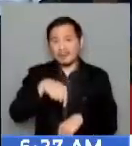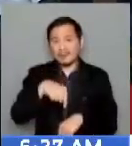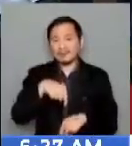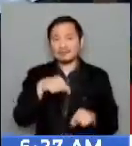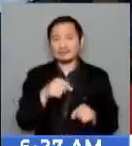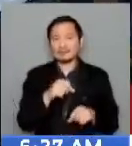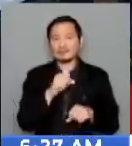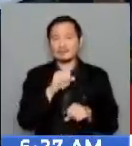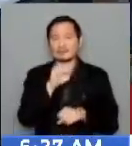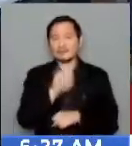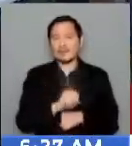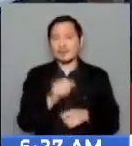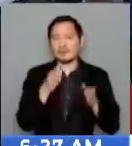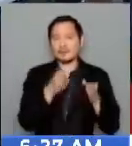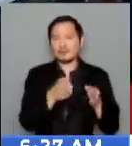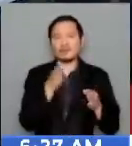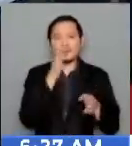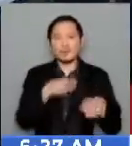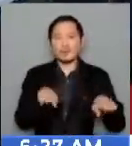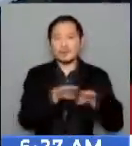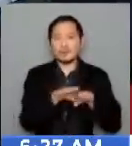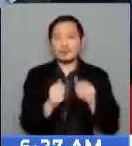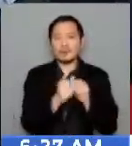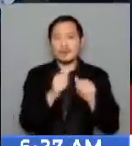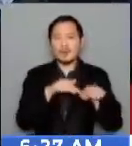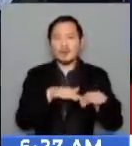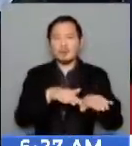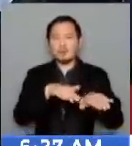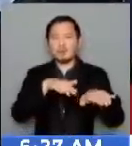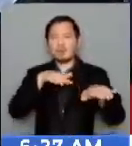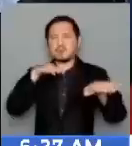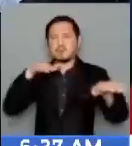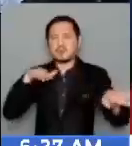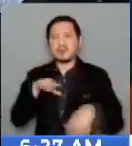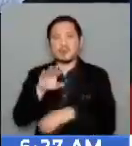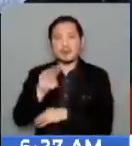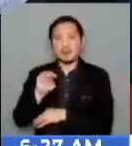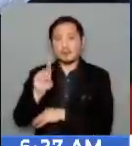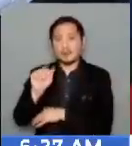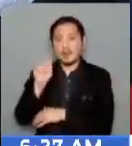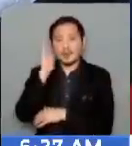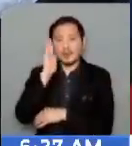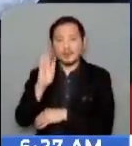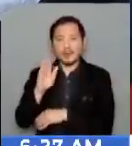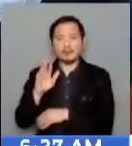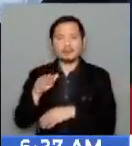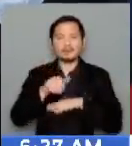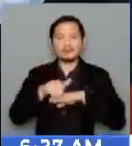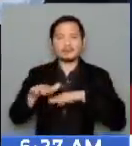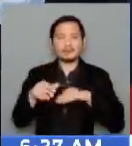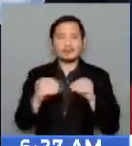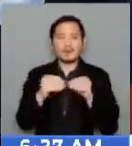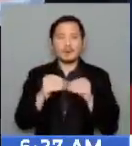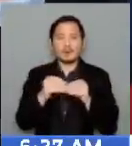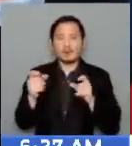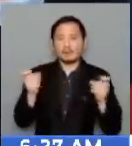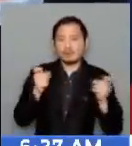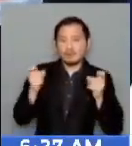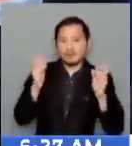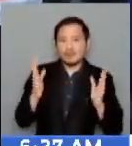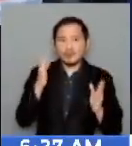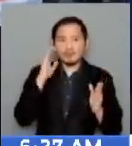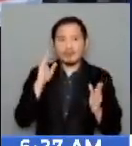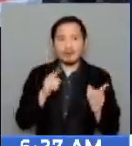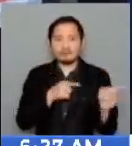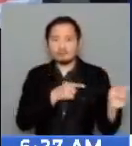ng daloy ng trapiko. Magdadagdag din daw ang MMDA ng mga traffic enforcers na tutulong sa pagmamando sa daloy ng mga sasakyan. Yan muna yung latest